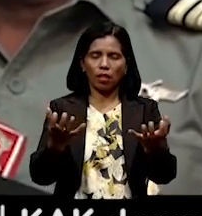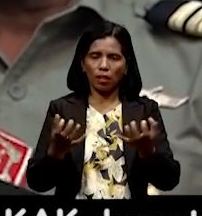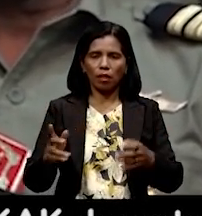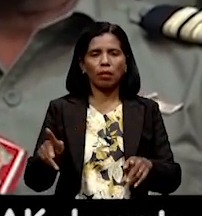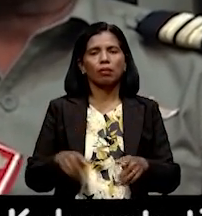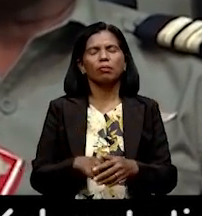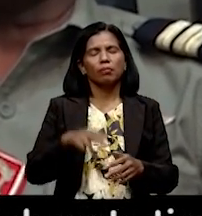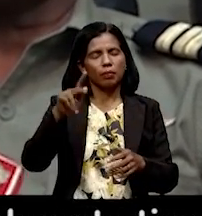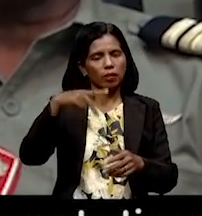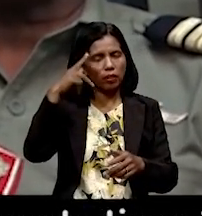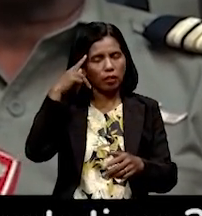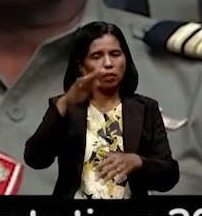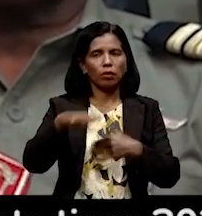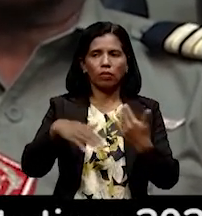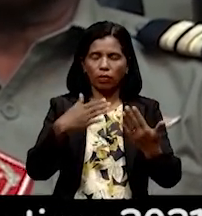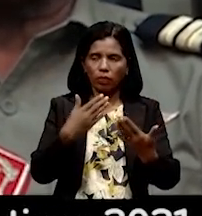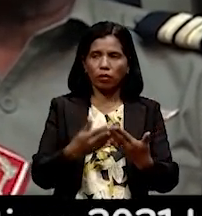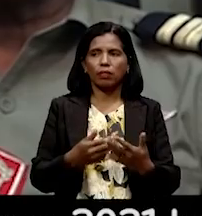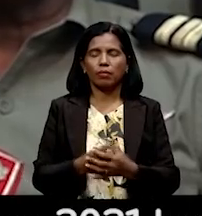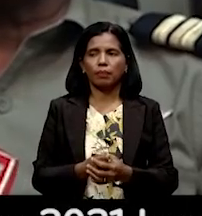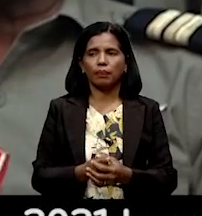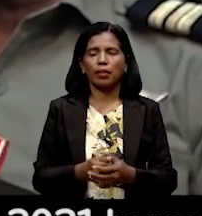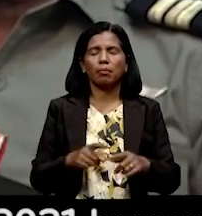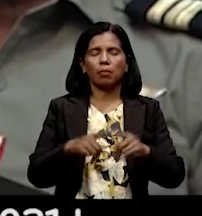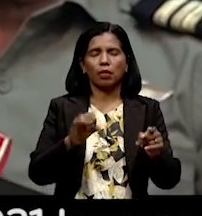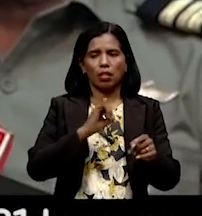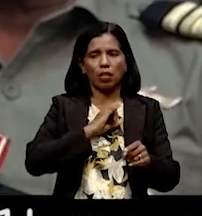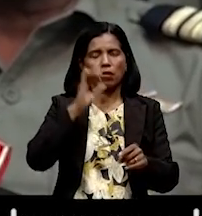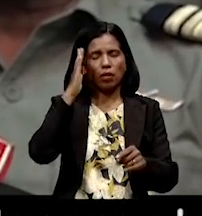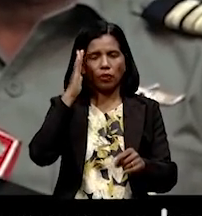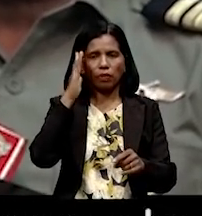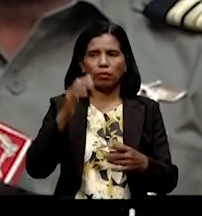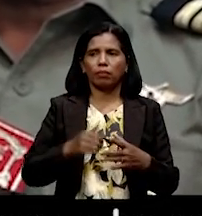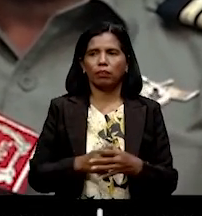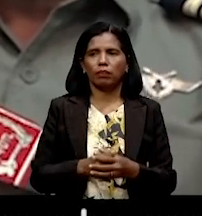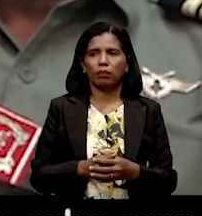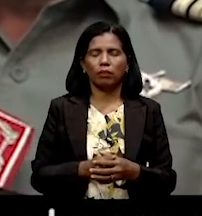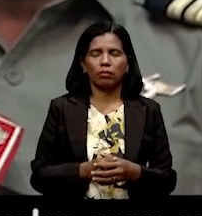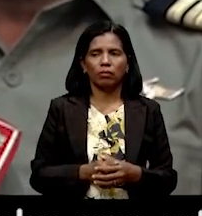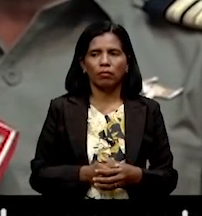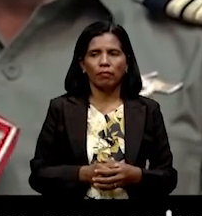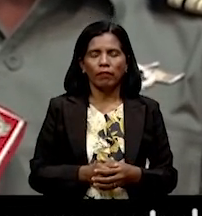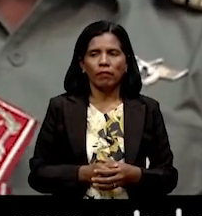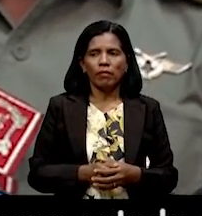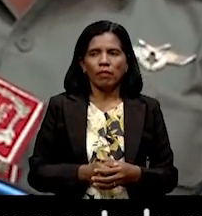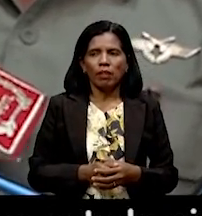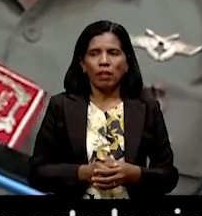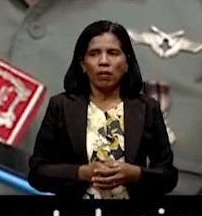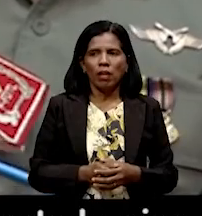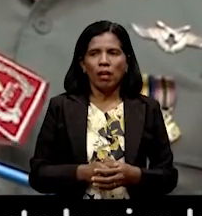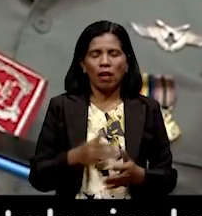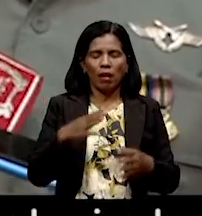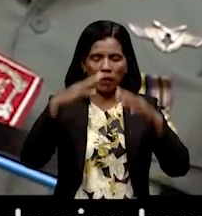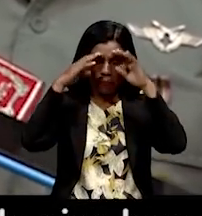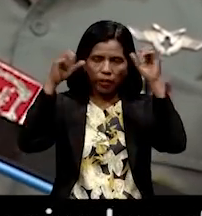neutro né boicota malo pode ser neutro mas amen kata ana kata aunia lu presidente da